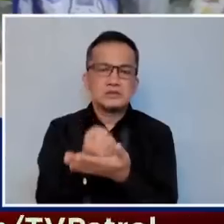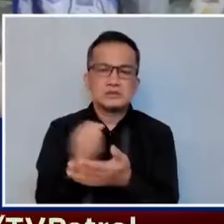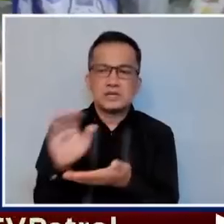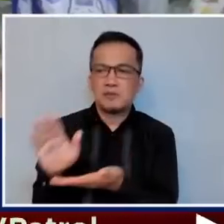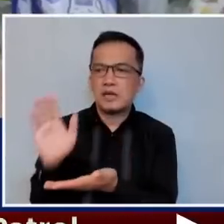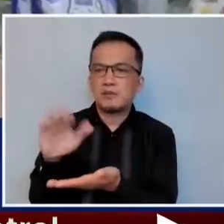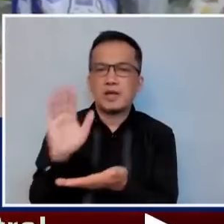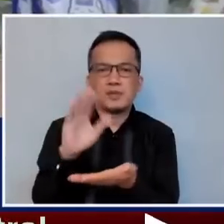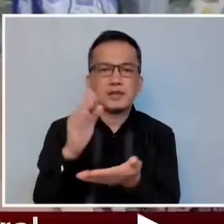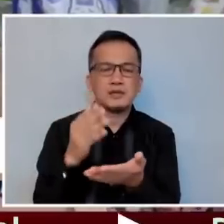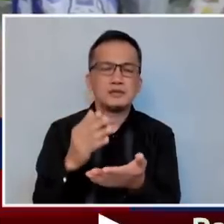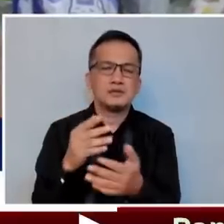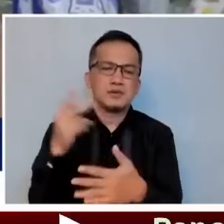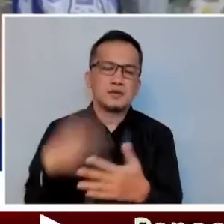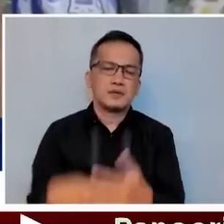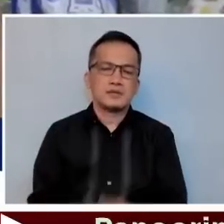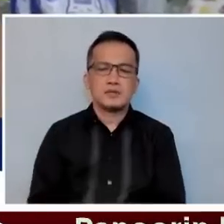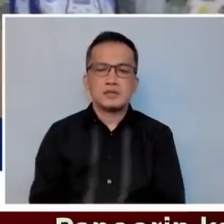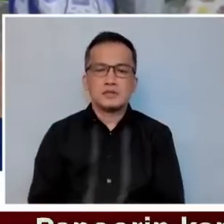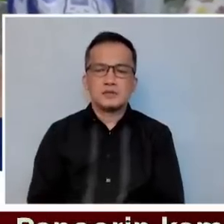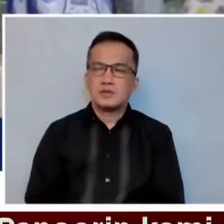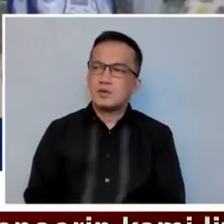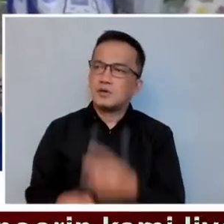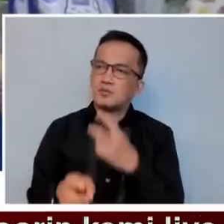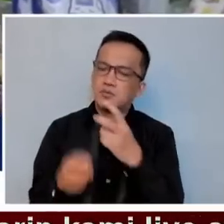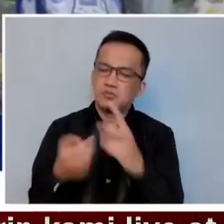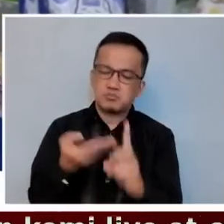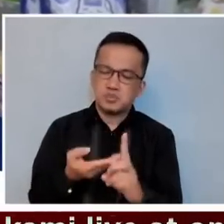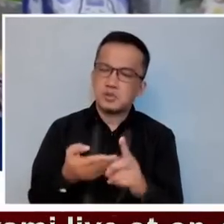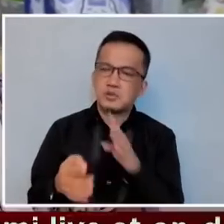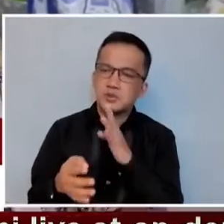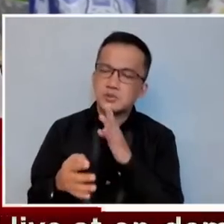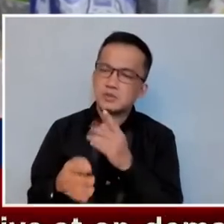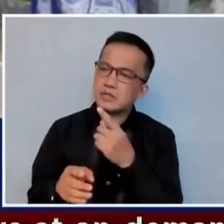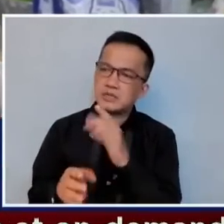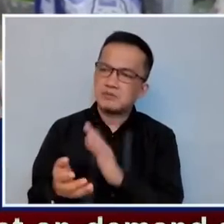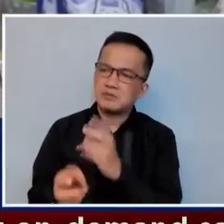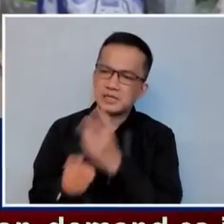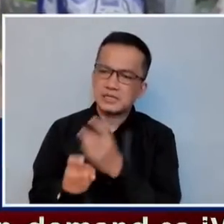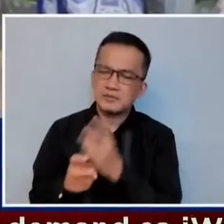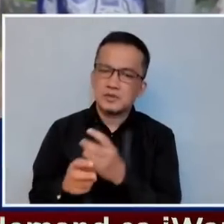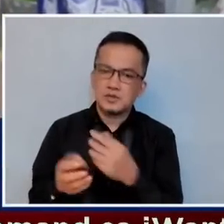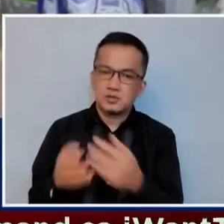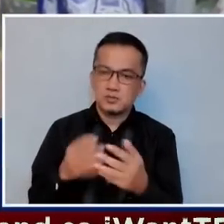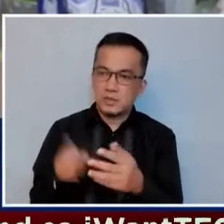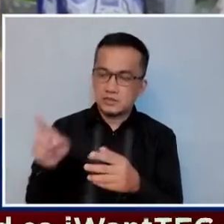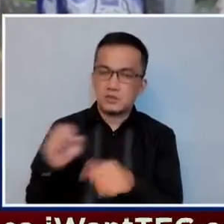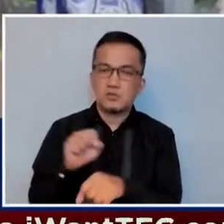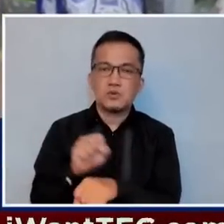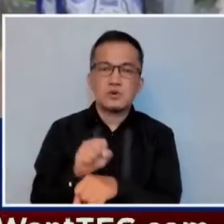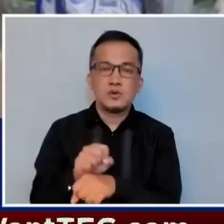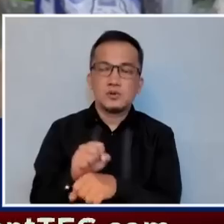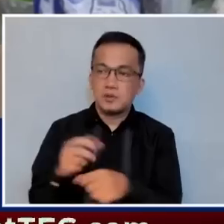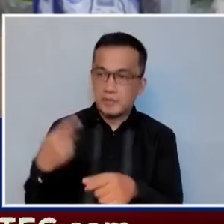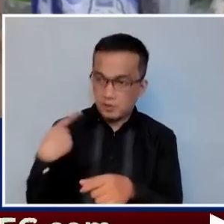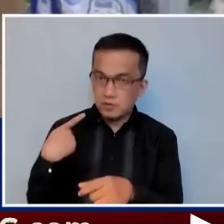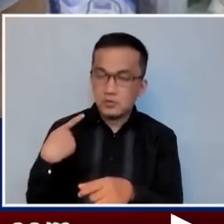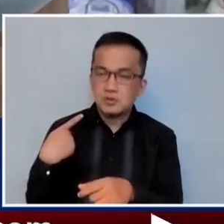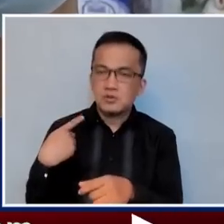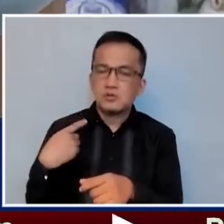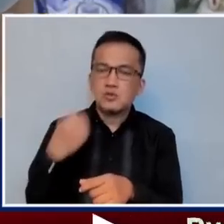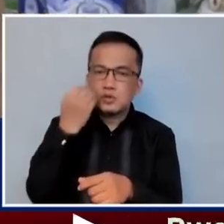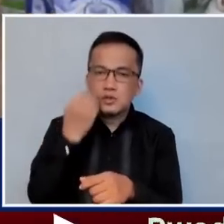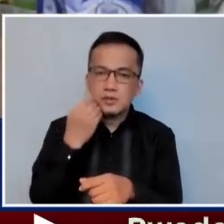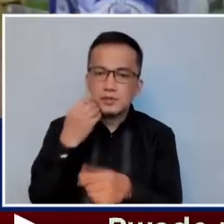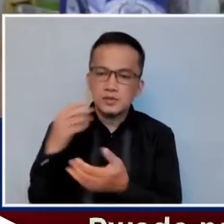Ay, mahirap talaga. Pero kahit na doon sa may hanap buhay, medyo kulang-kulang pa yung